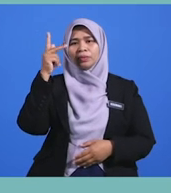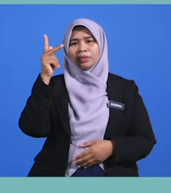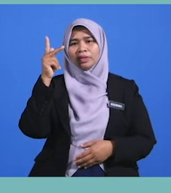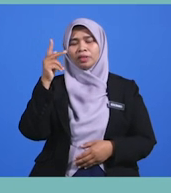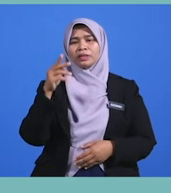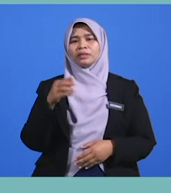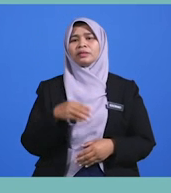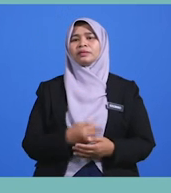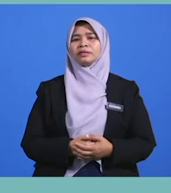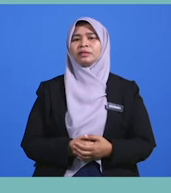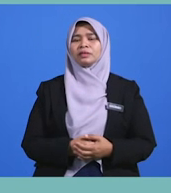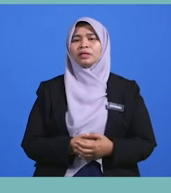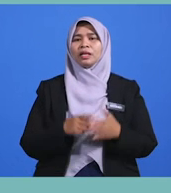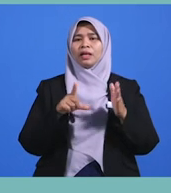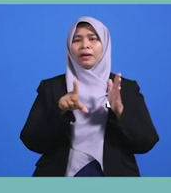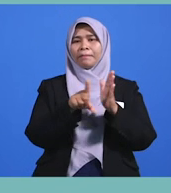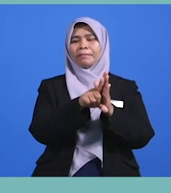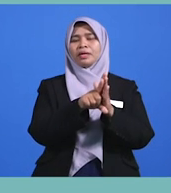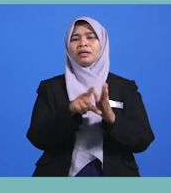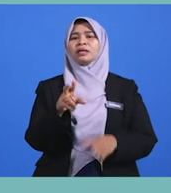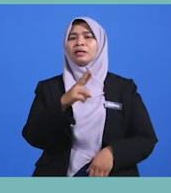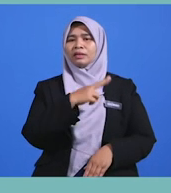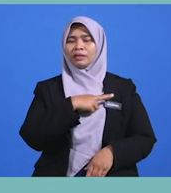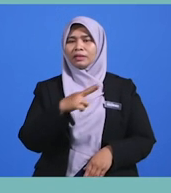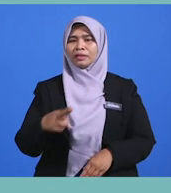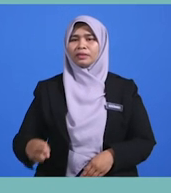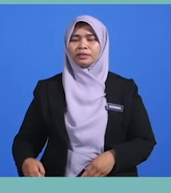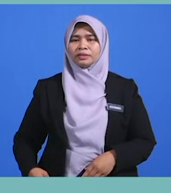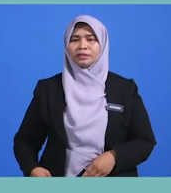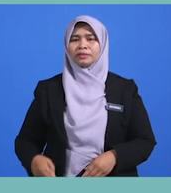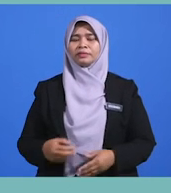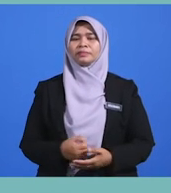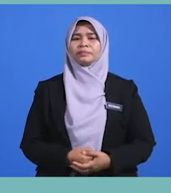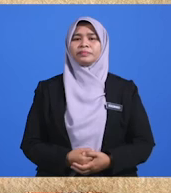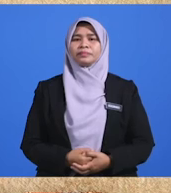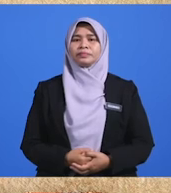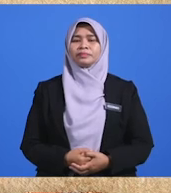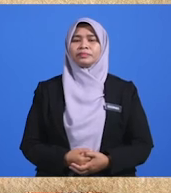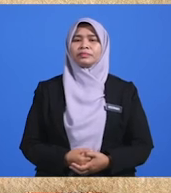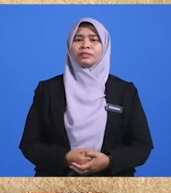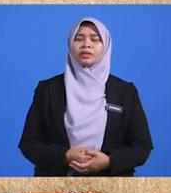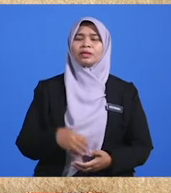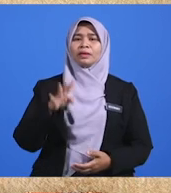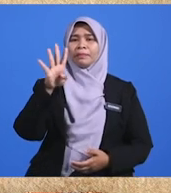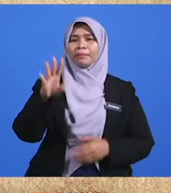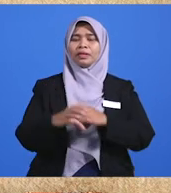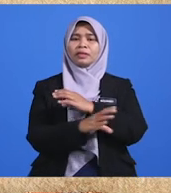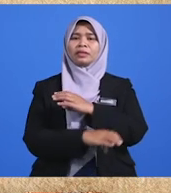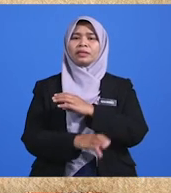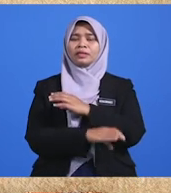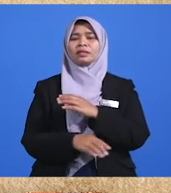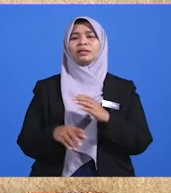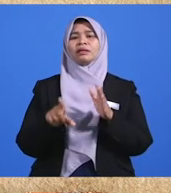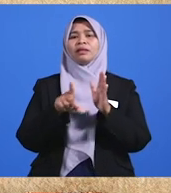bintang melambangkan warna diraja bagi duli-duli yang maha mulia raja-raja. Empat warna ini yang